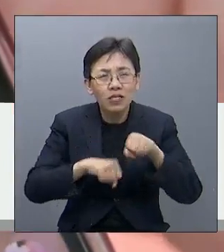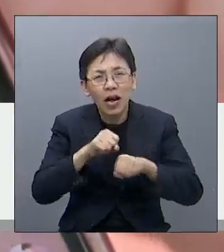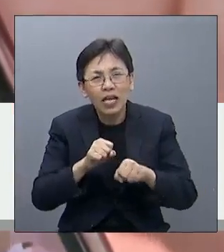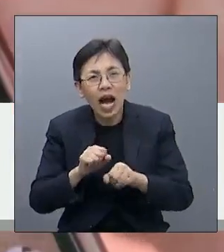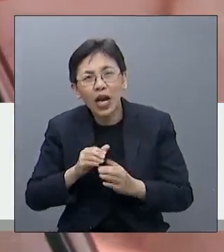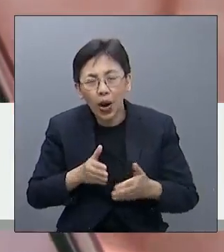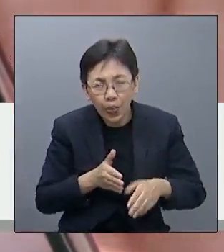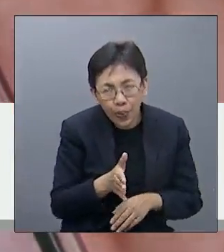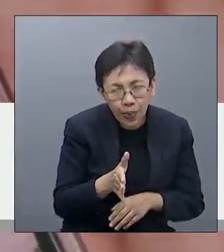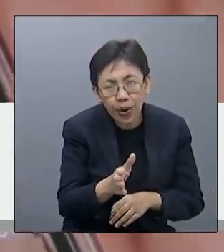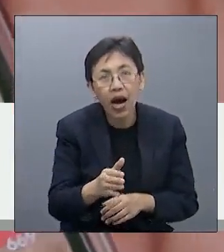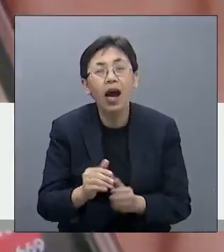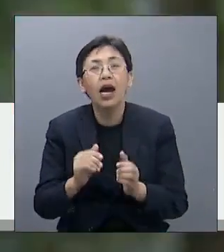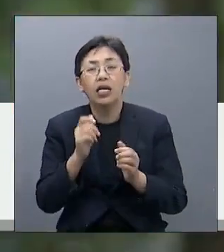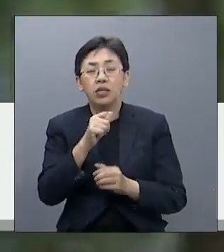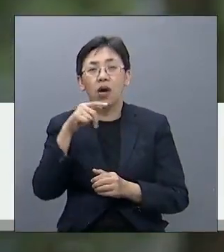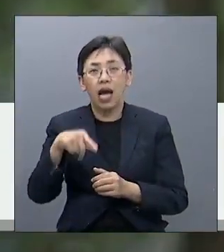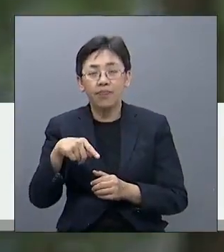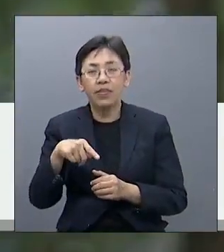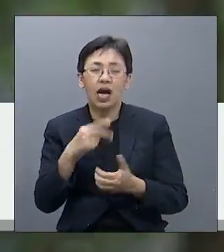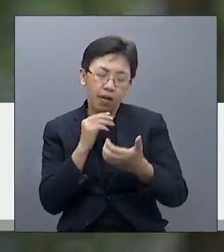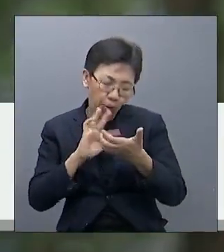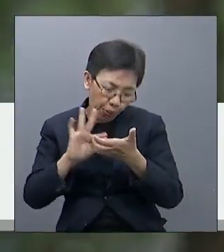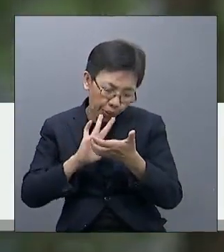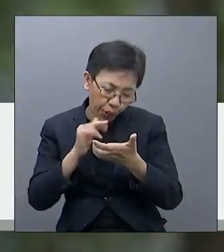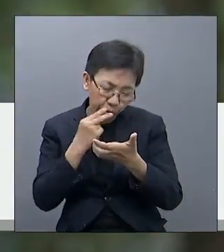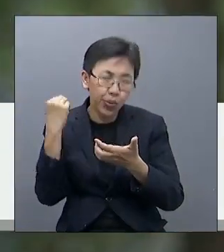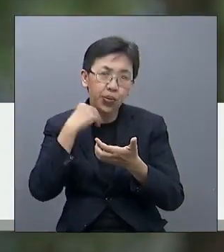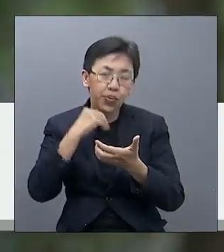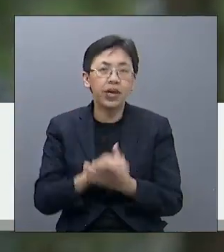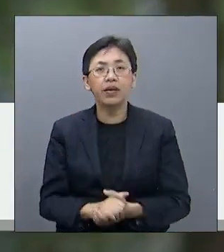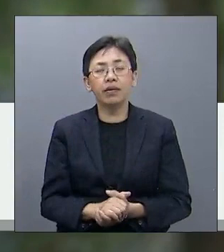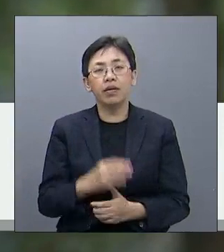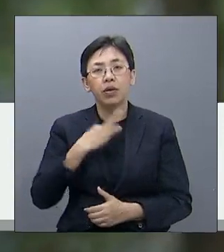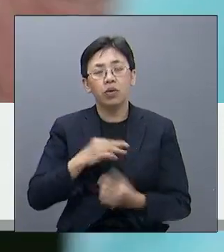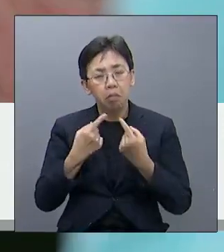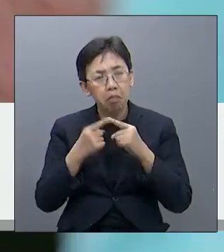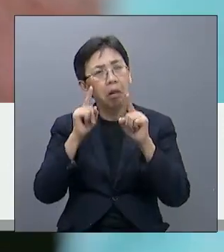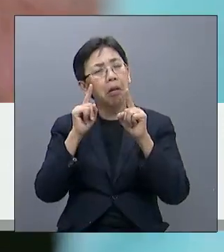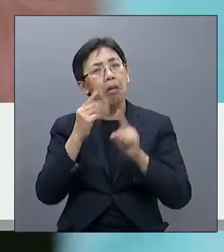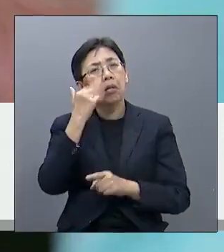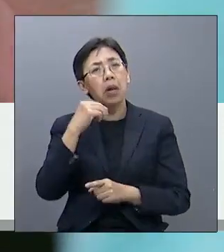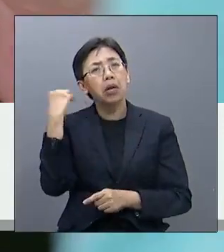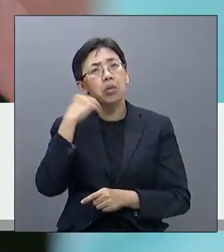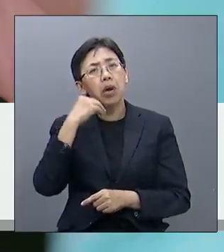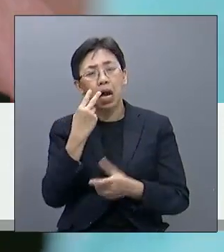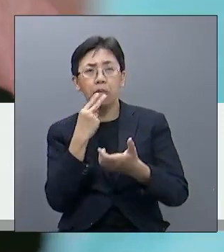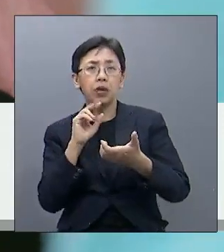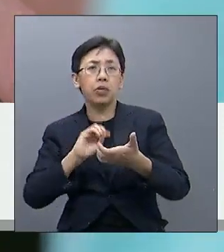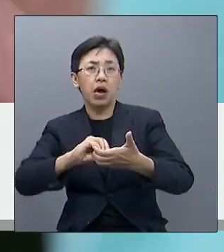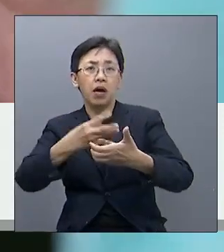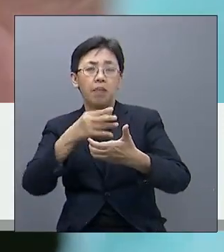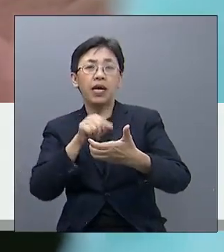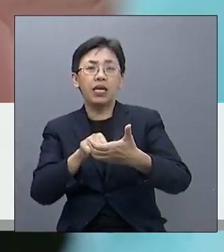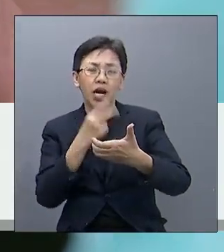ดูผ่านแอปพลิเคชันในโซเชียลมีเดียเป็นประจำเขารู้สึกแปลกใจที่ทุกครั้งเมื่อเปิดคลิปที่ชื่น